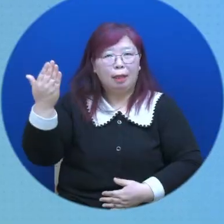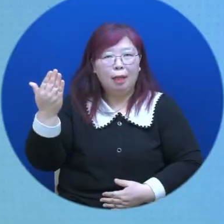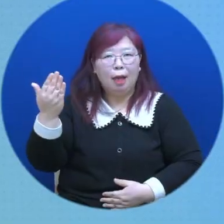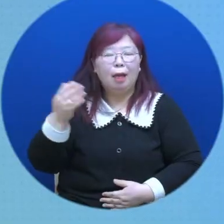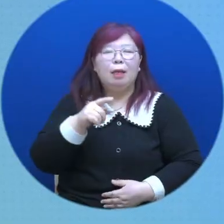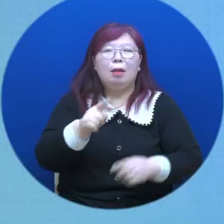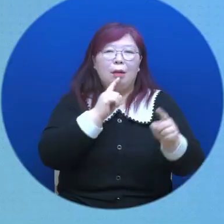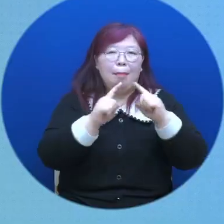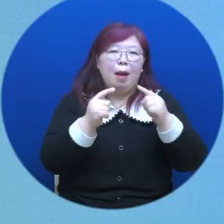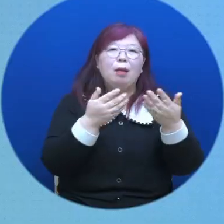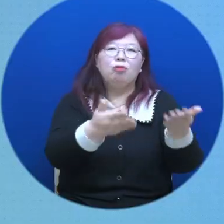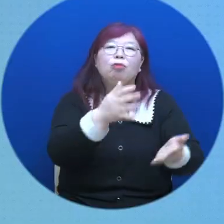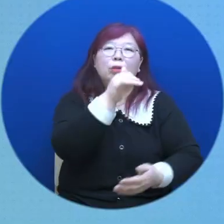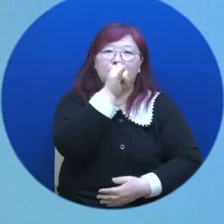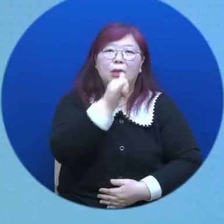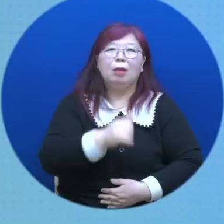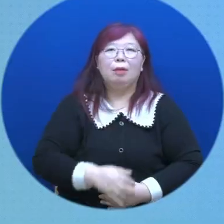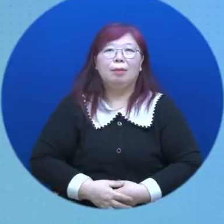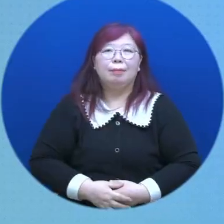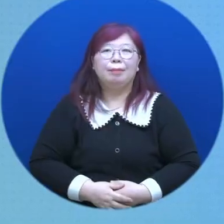이것을 말씀해 주고 있는 거잖아요.